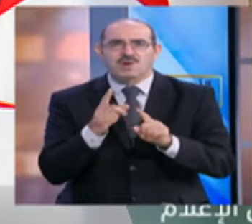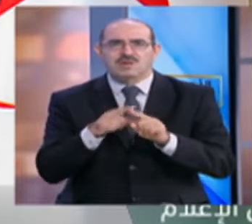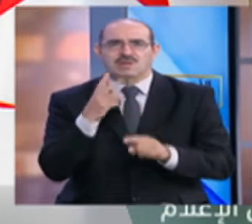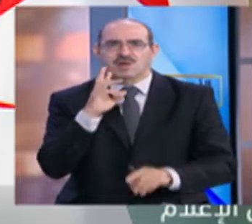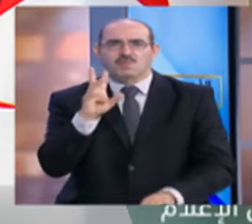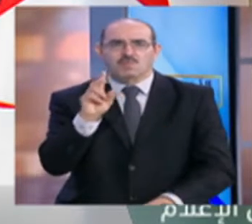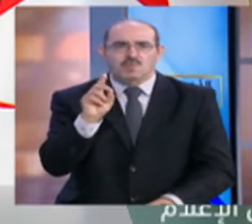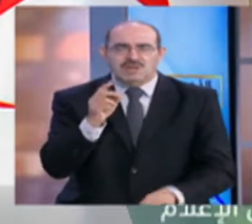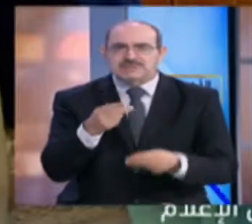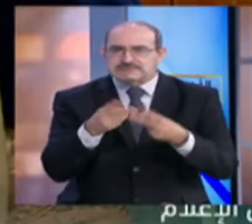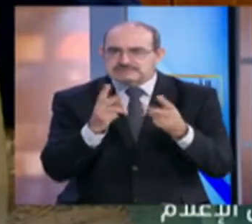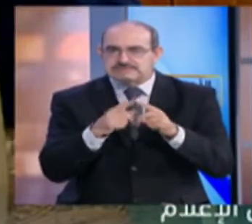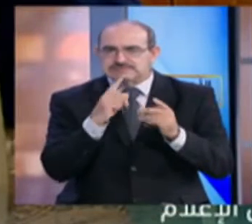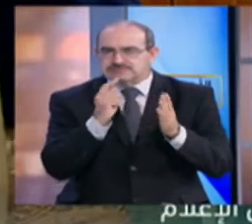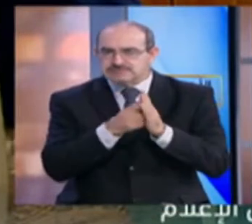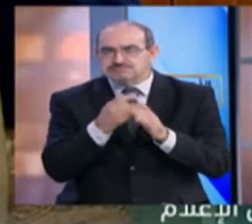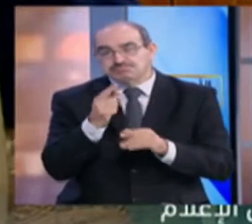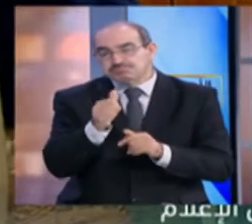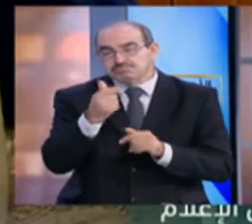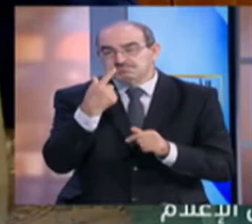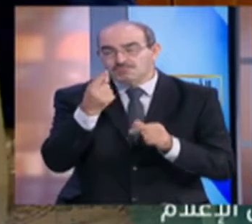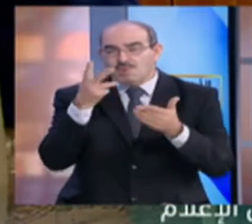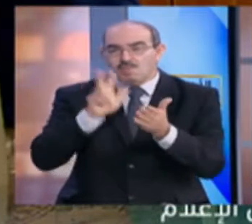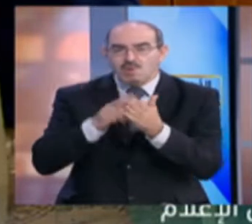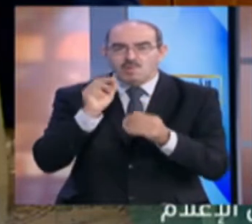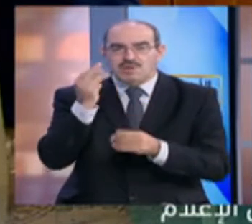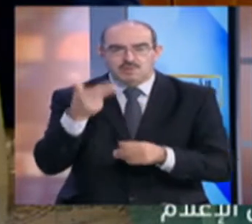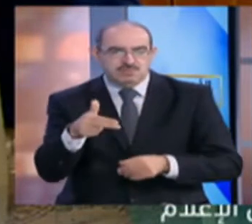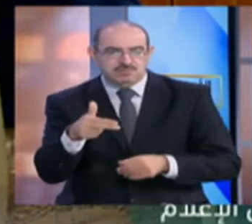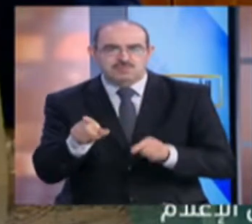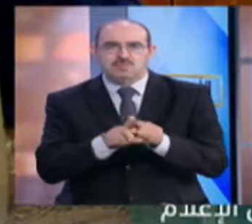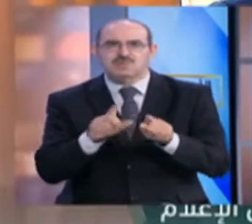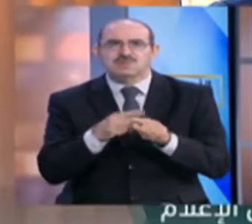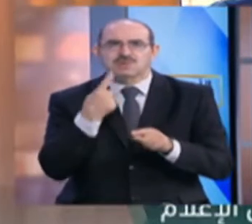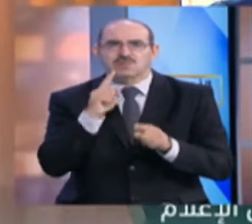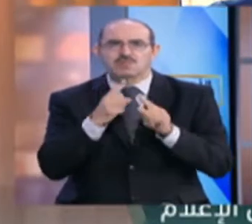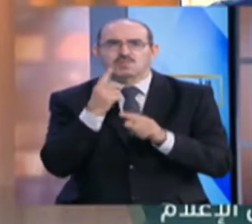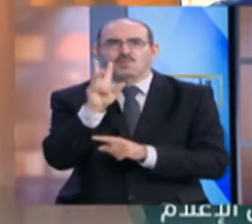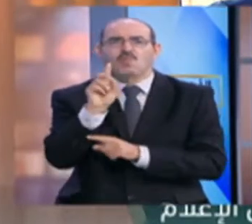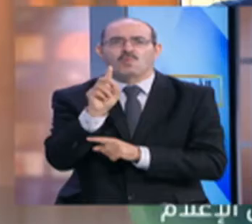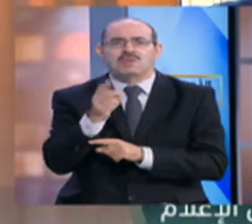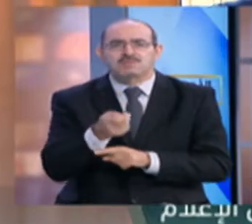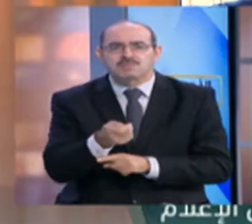آخر ثلاثي تاع السنة إن شاء الله، ثلاثي الأخير، ويكون مرتبط ربما